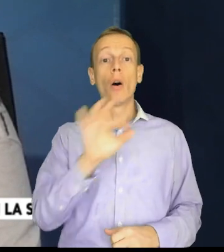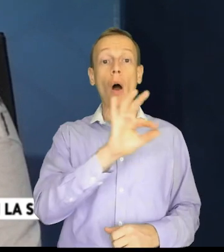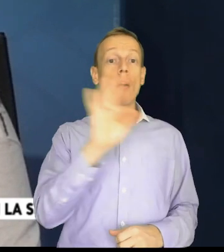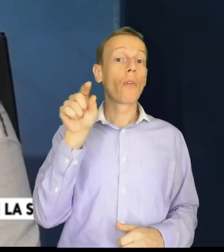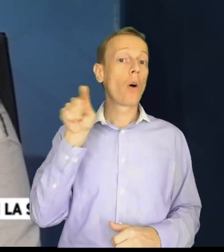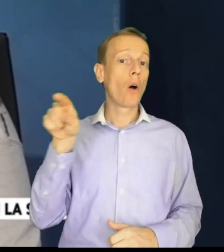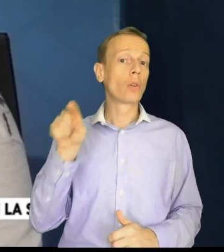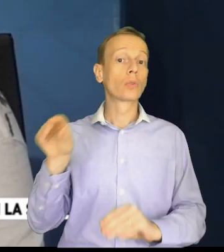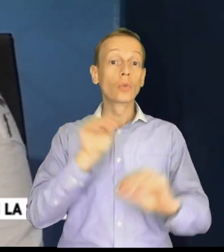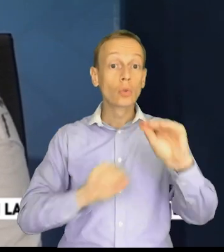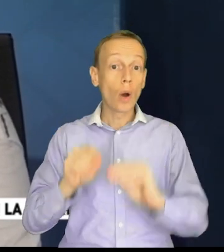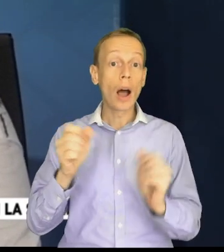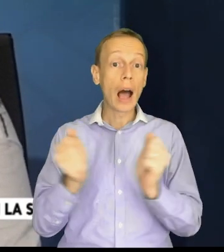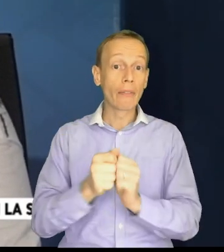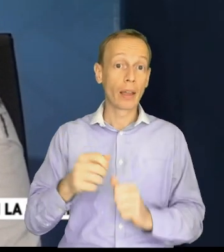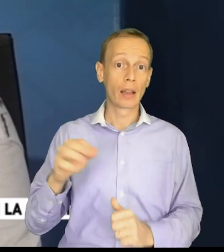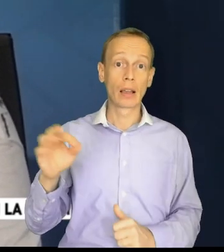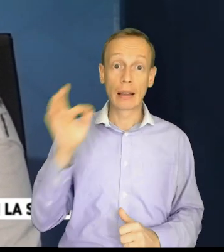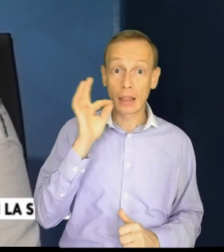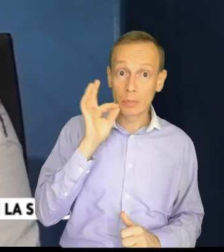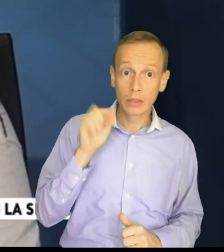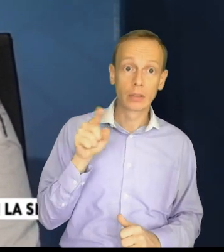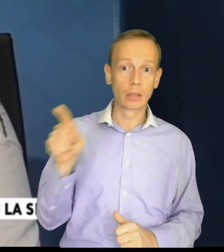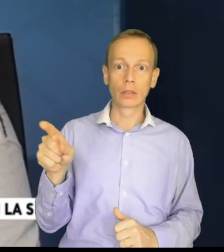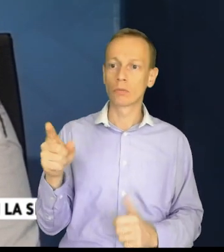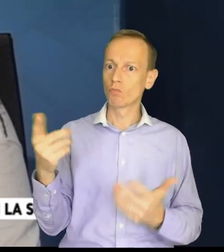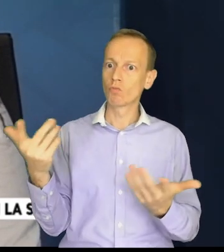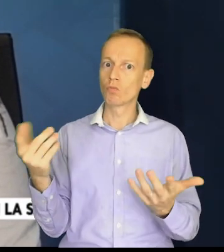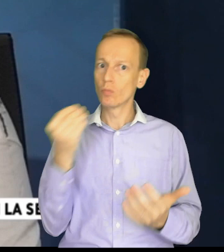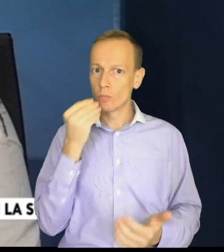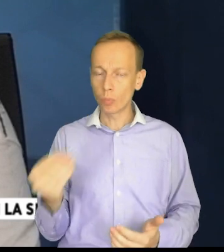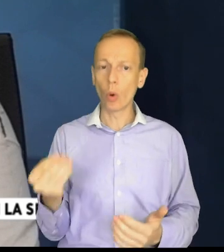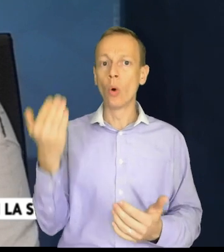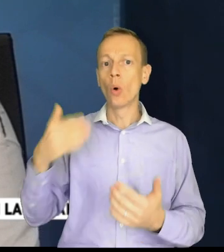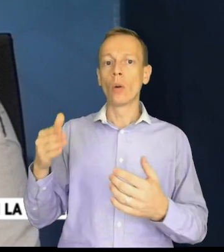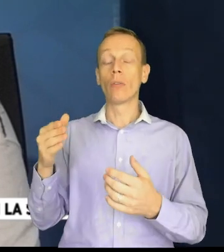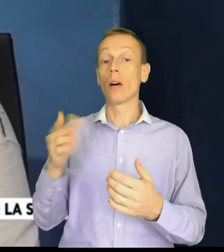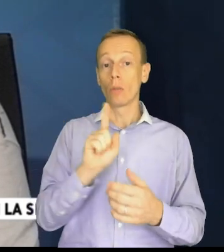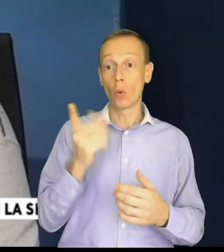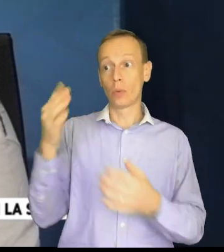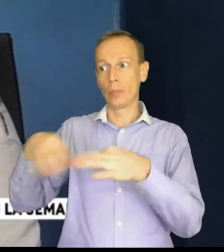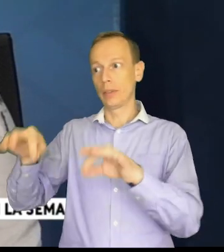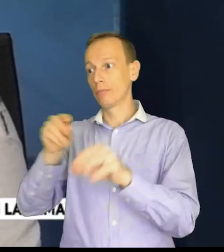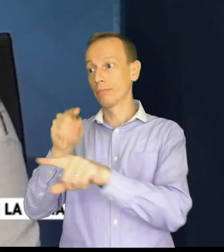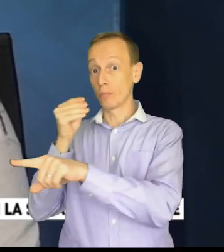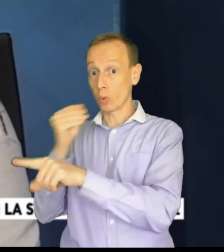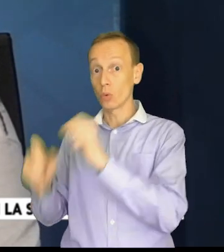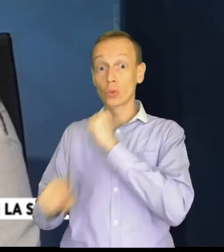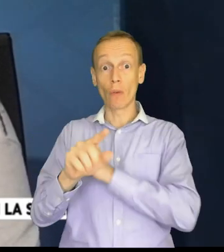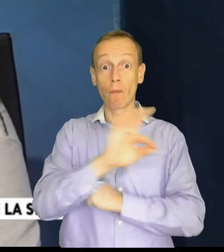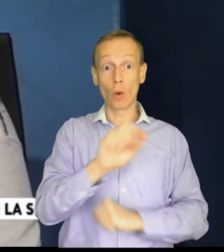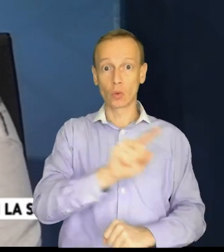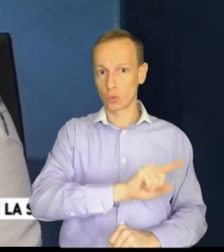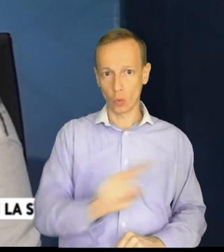France, l'usage thérapeutique du cannabis, c'est quelque chose qui est proposé dans d'autres pays en Europe, ce qui n'est pas fait en France. D'accord ? Donc en fait, c'est